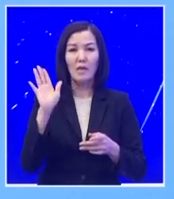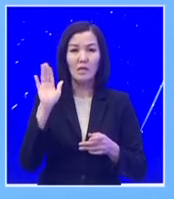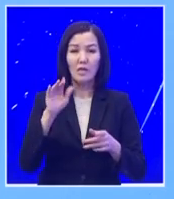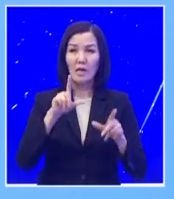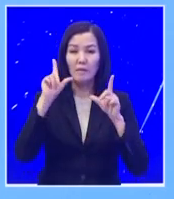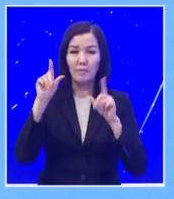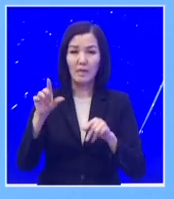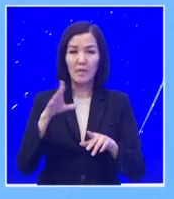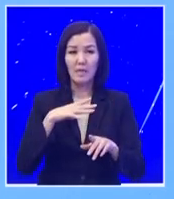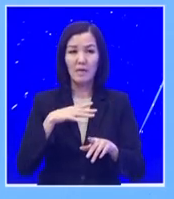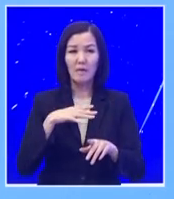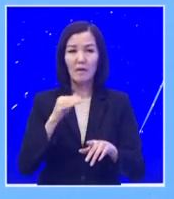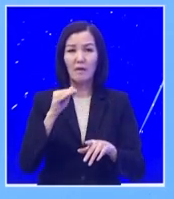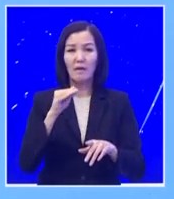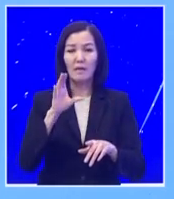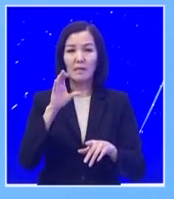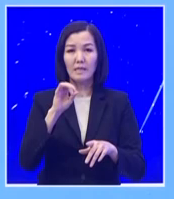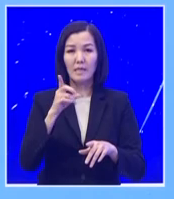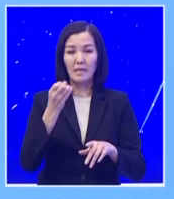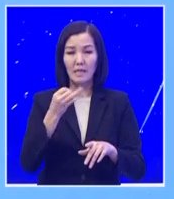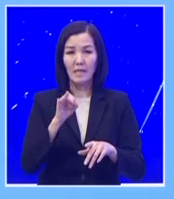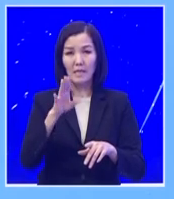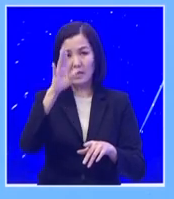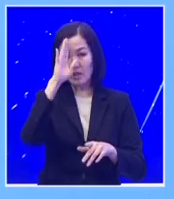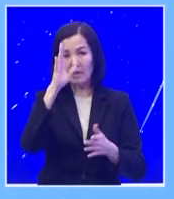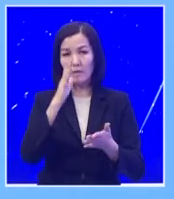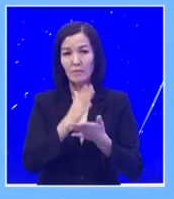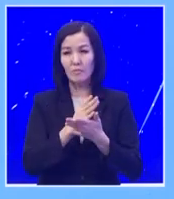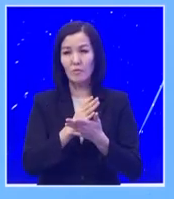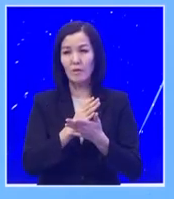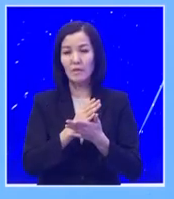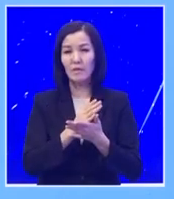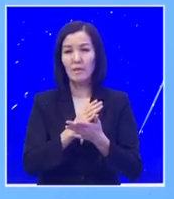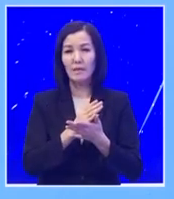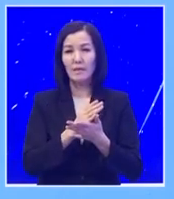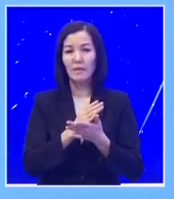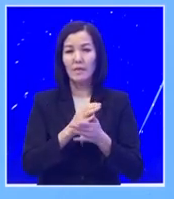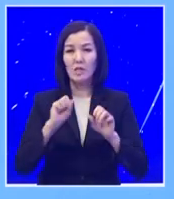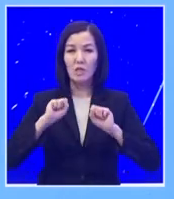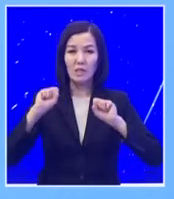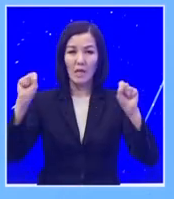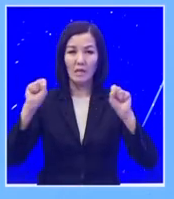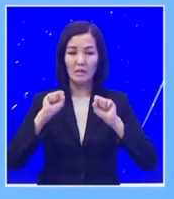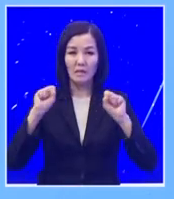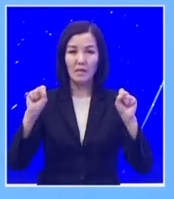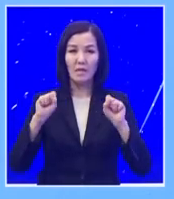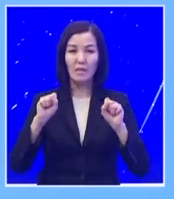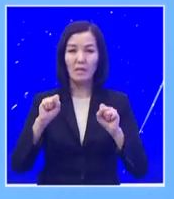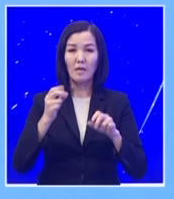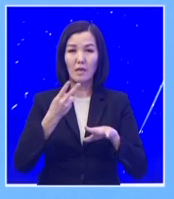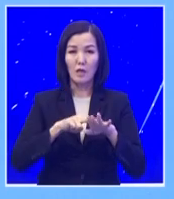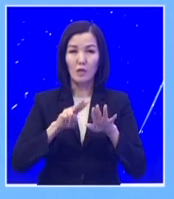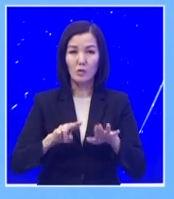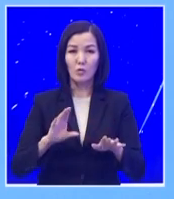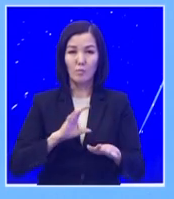олимпиадаға Филимонов Сергей деген жігітіміз мына Қараталдың штангадан күміс жүлде